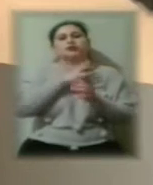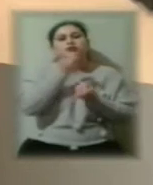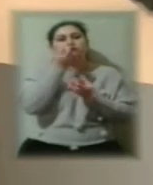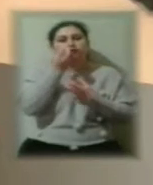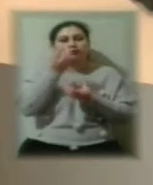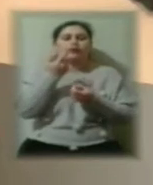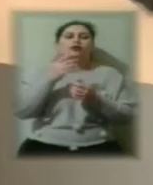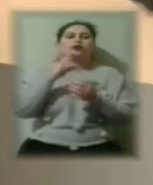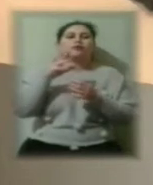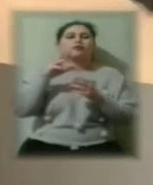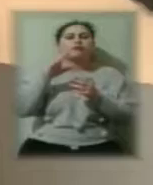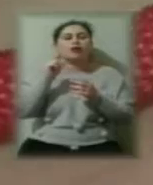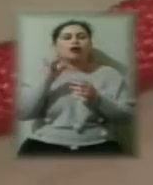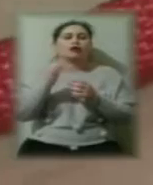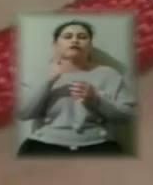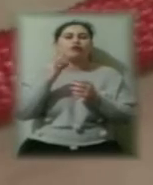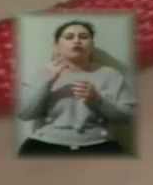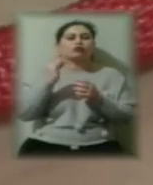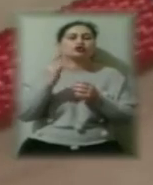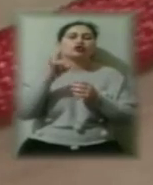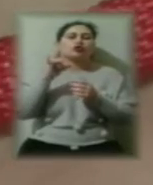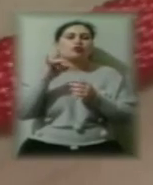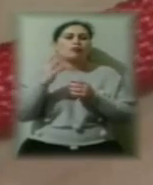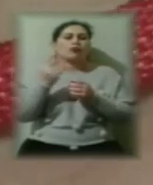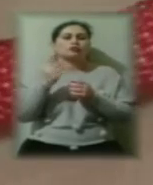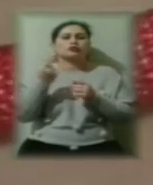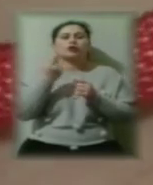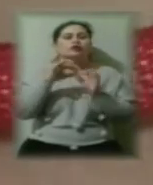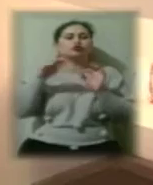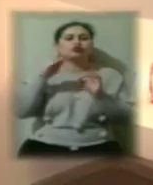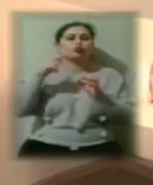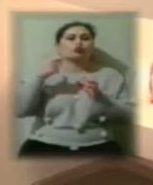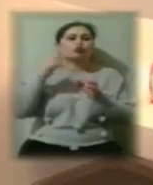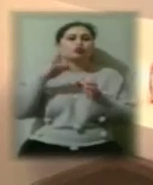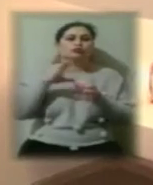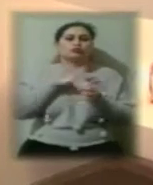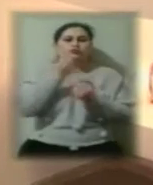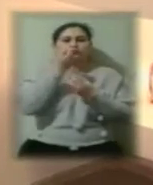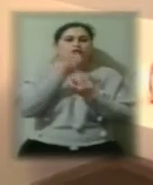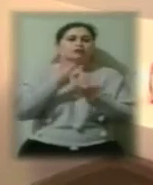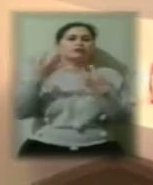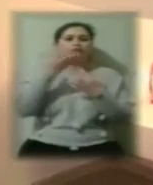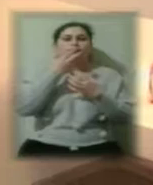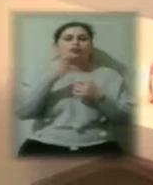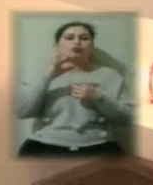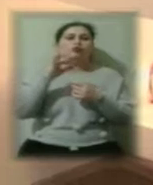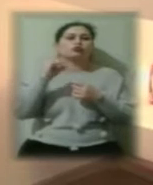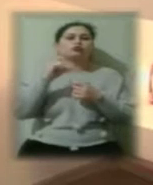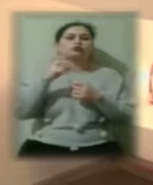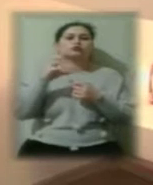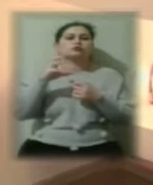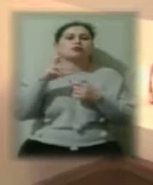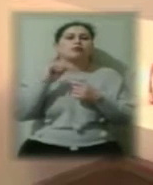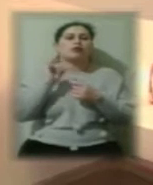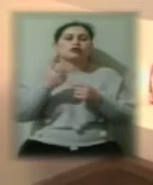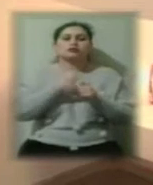маки, волошки, ромашки. Перші джгути, вони все ж таки були з квітами. Джгут з маками, він став